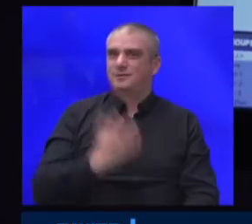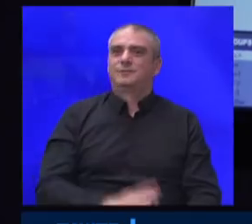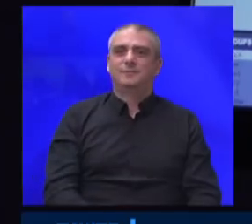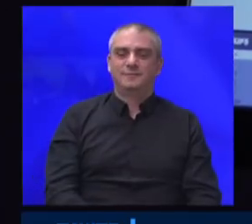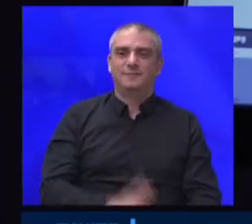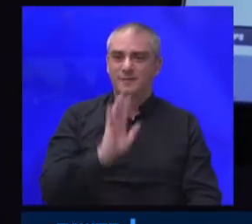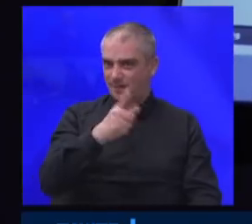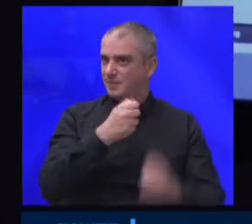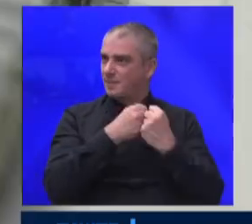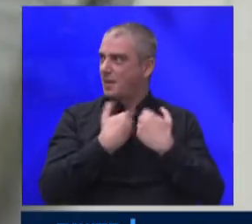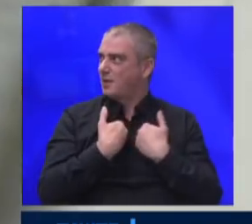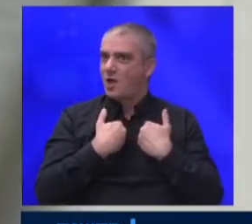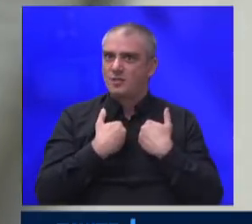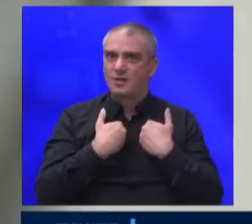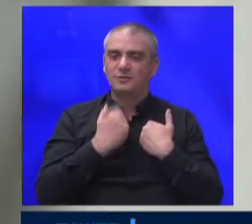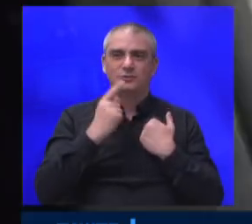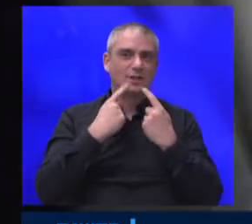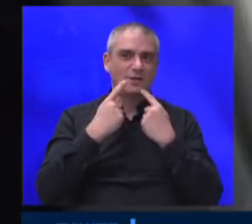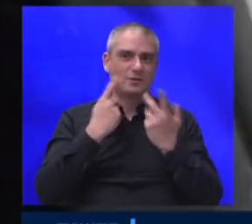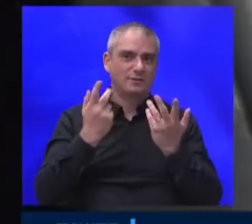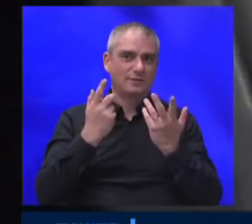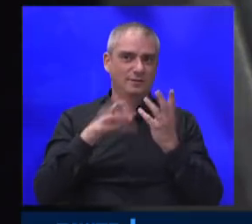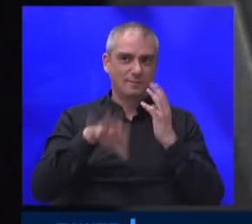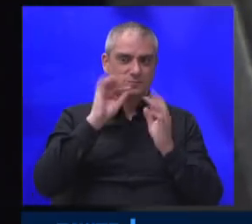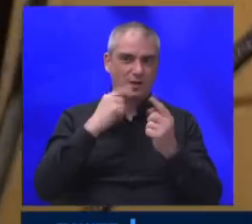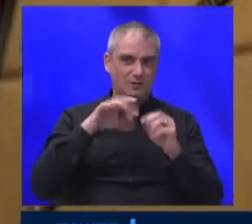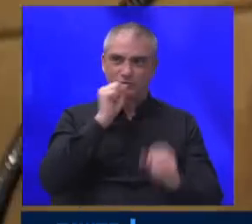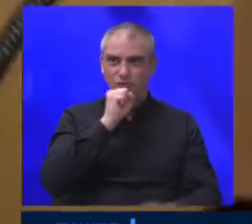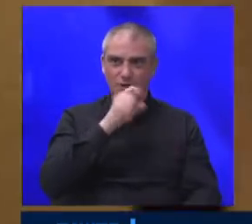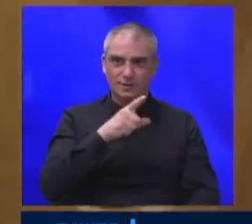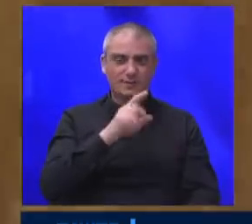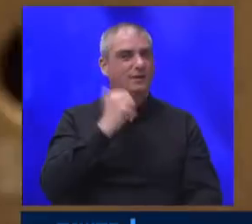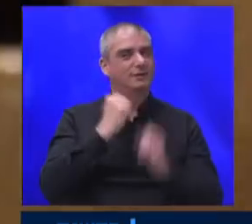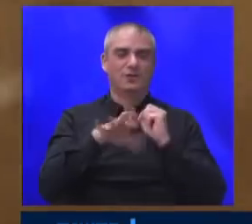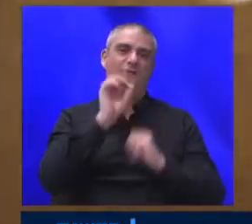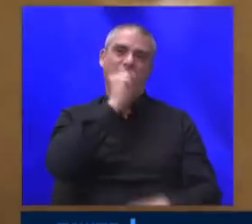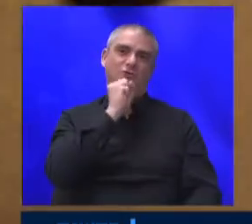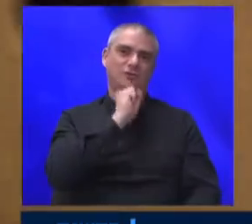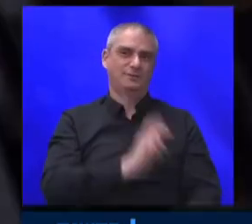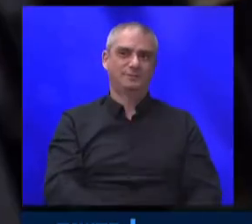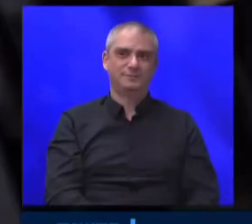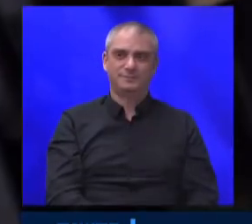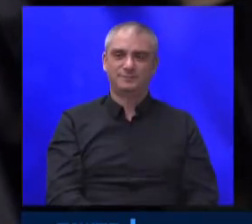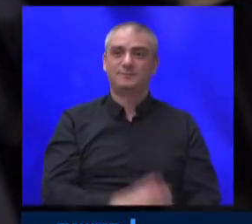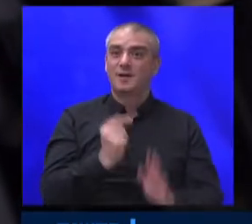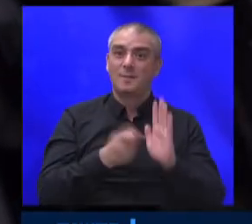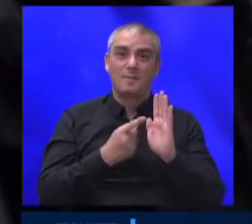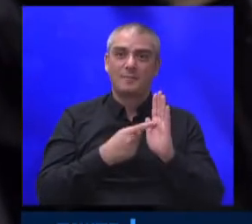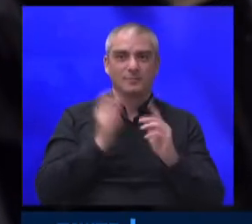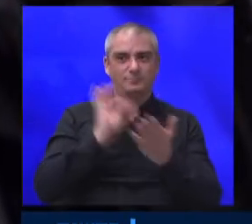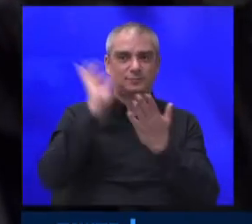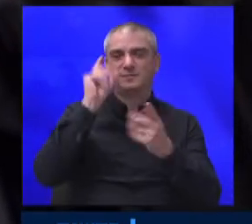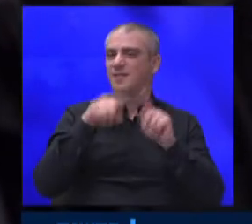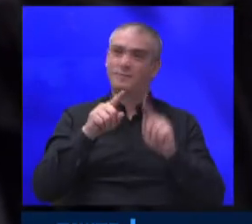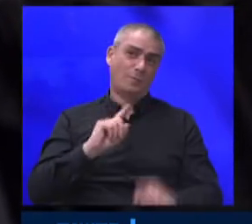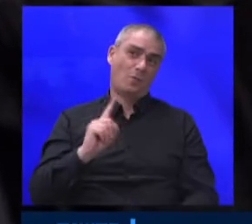אותנו. ויש דיון סביב בחירת השיר. הכי קשה זה לבחור את השיר. הרבה פעמים זה כזה בינגו, אבל לפעמים זה לא. איזה